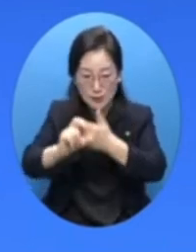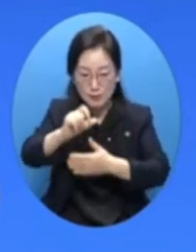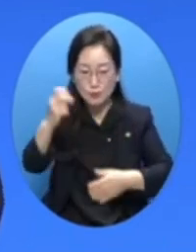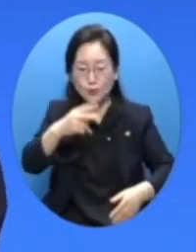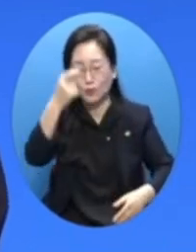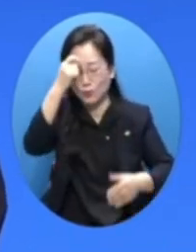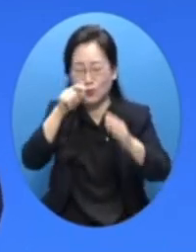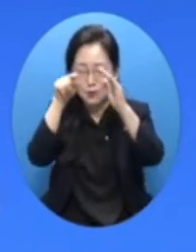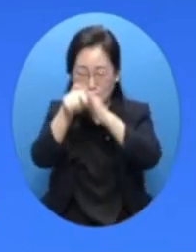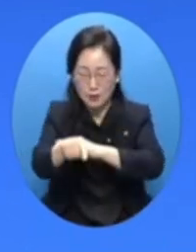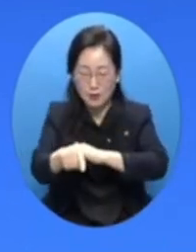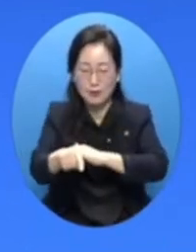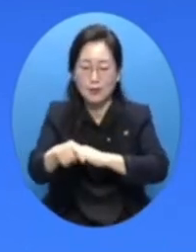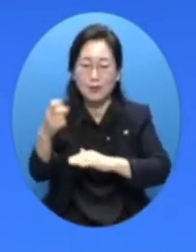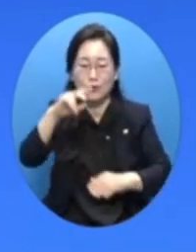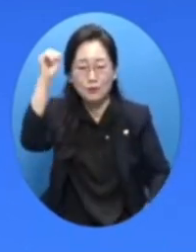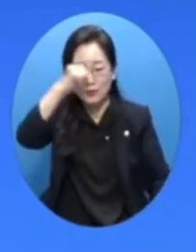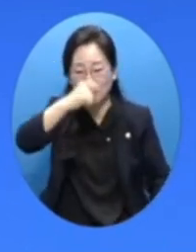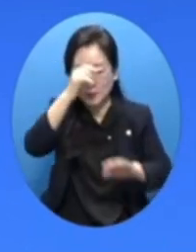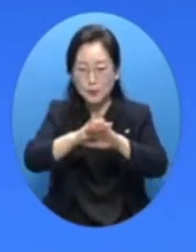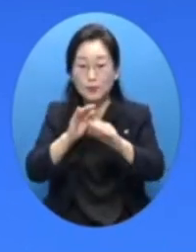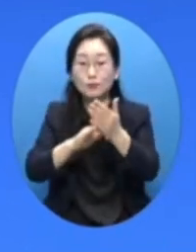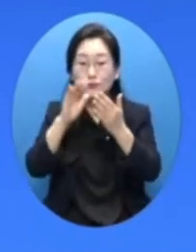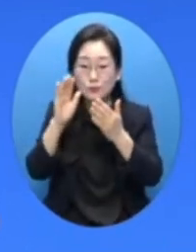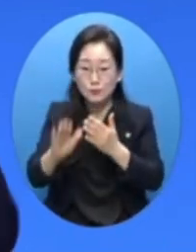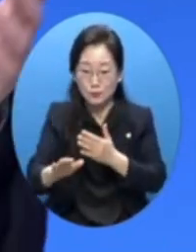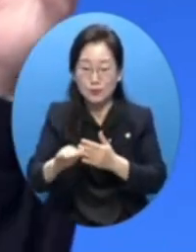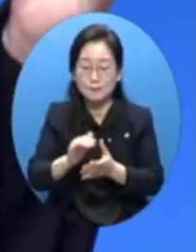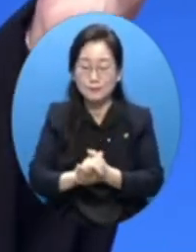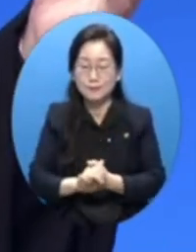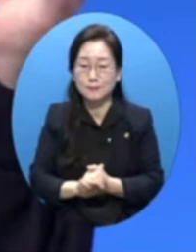가서 나와서 새벽기도를 하고 나서 그 다음에